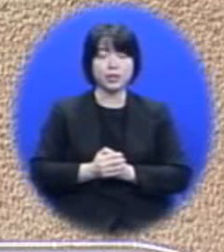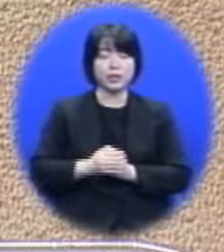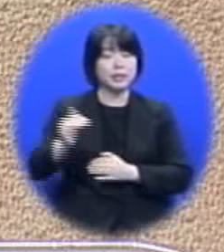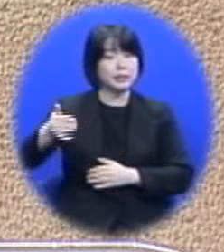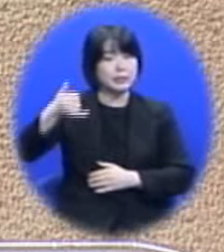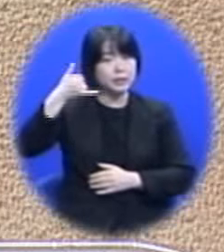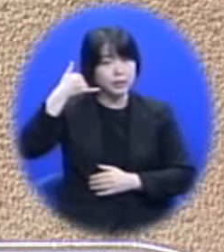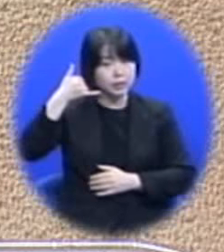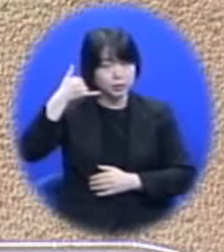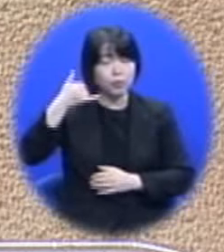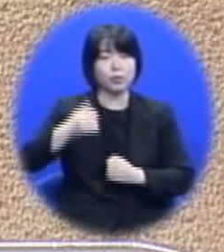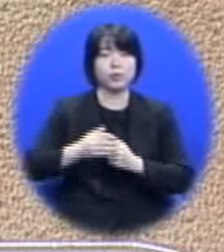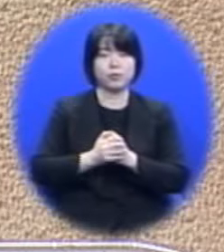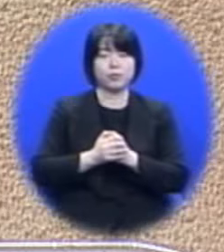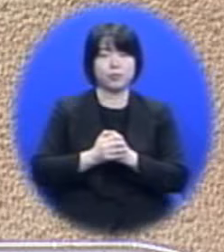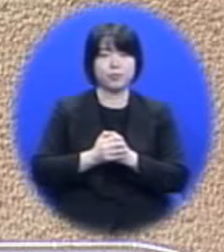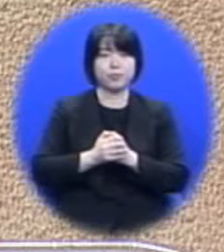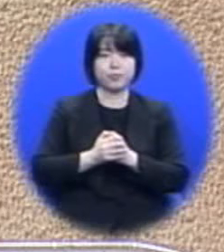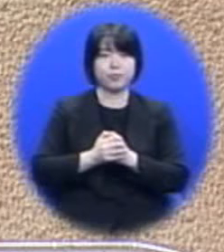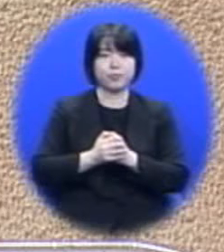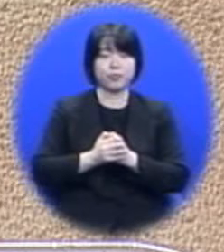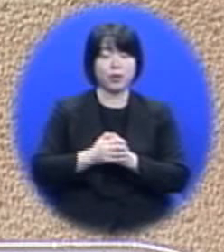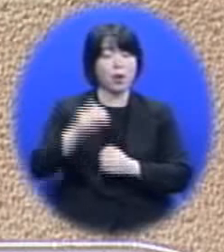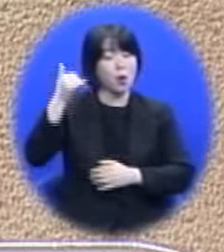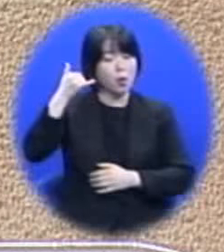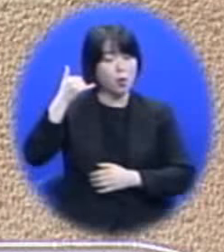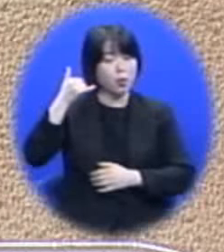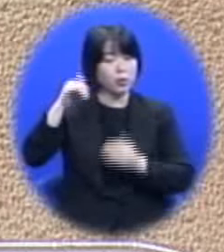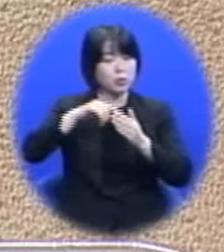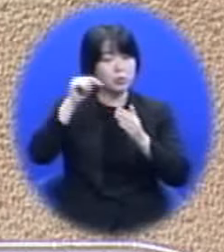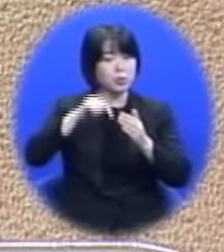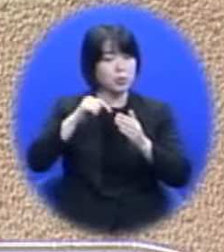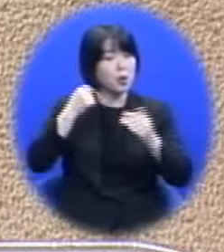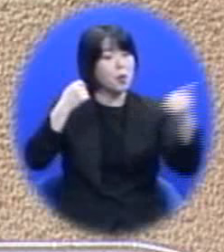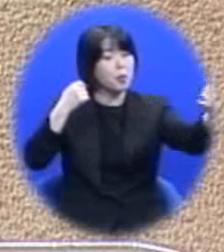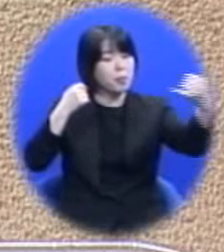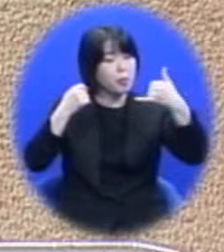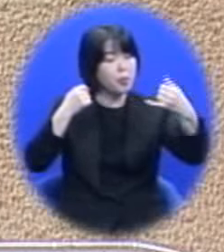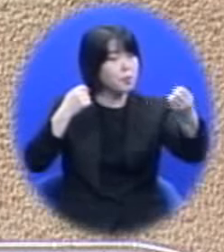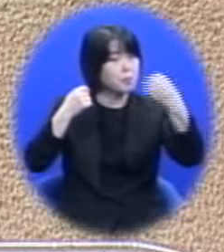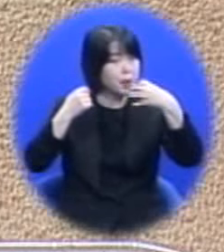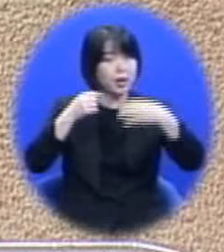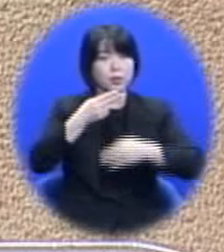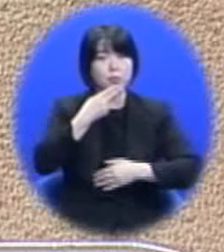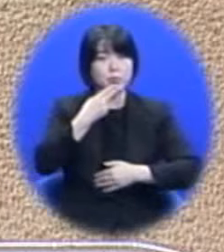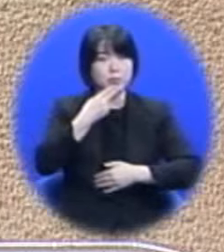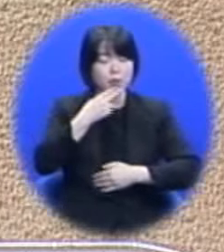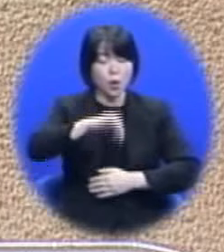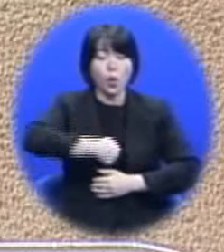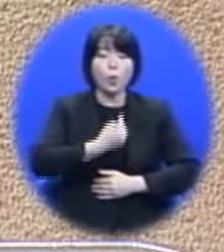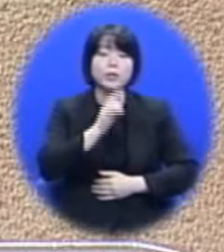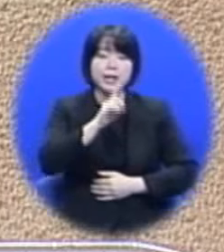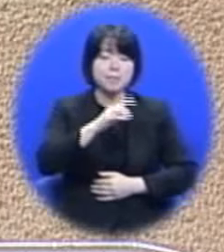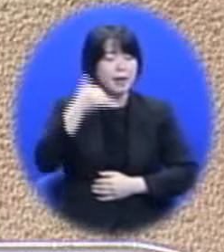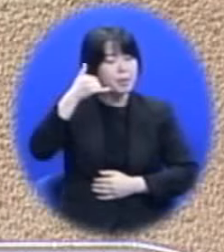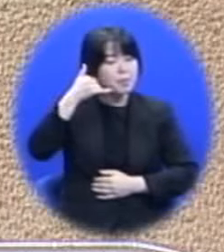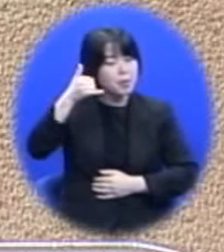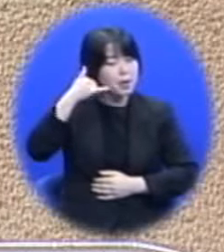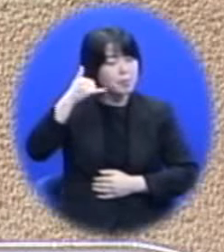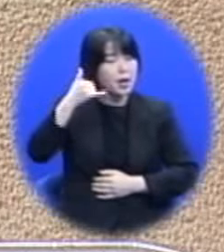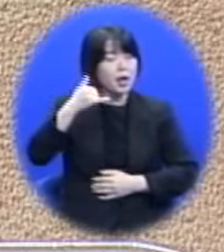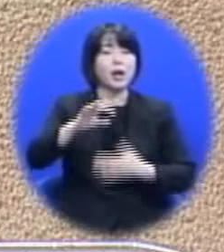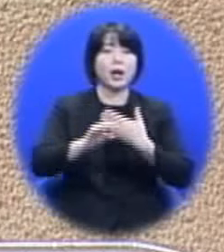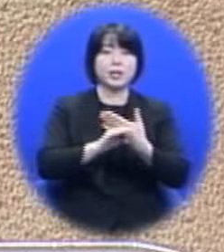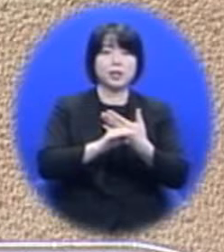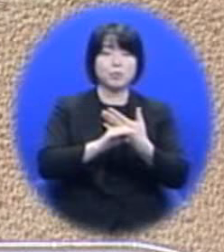전화기를, 수화기를 들었는데 거기서부터는 아무런 응대가 없고 혼자서만 이야기해야 된다면